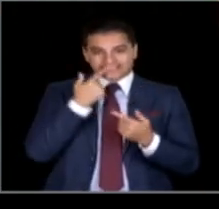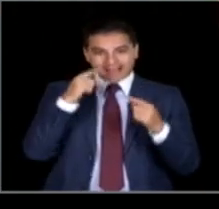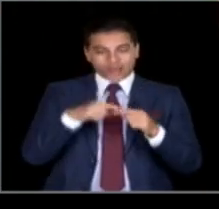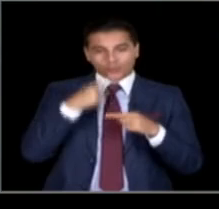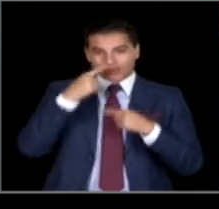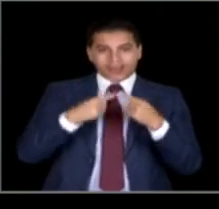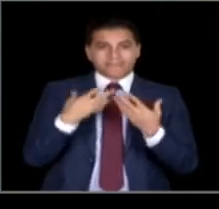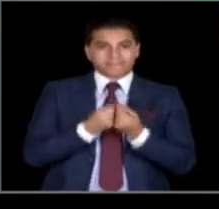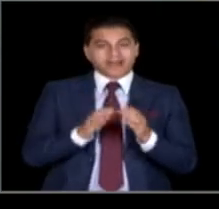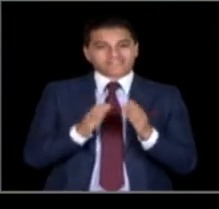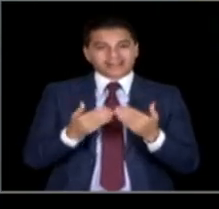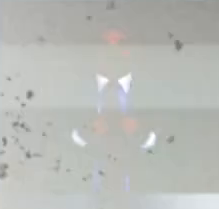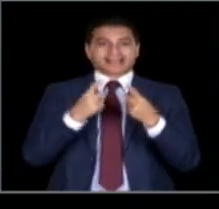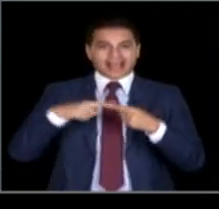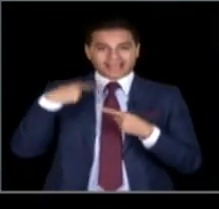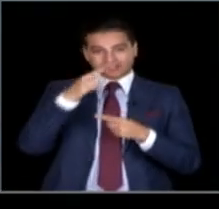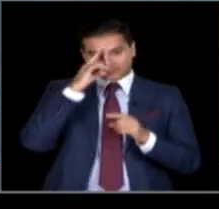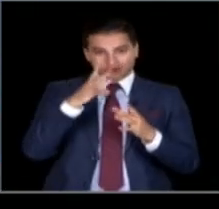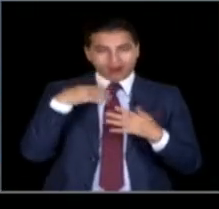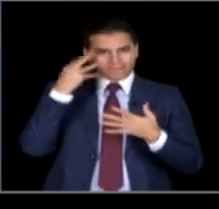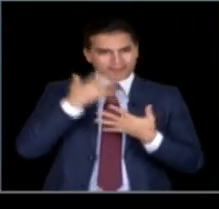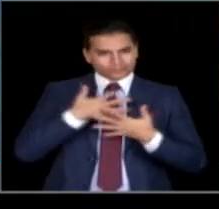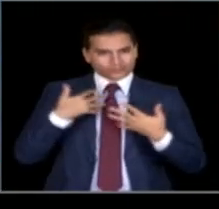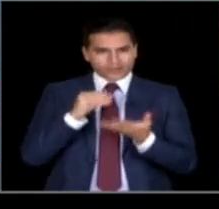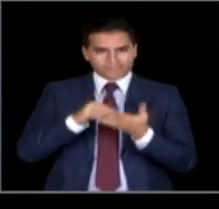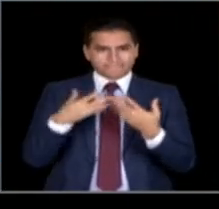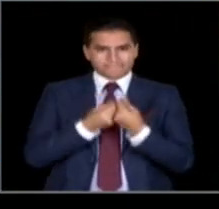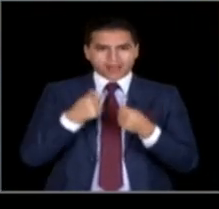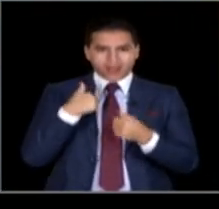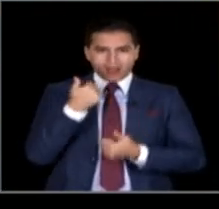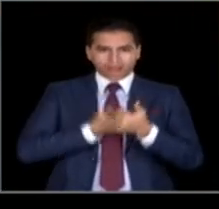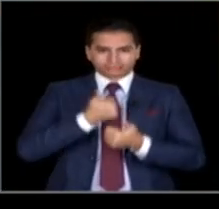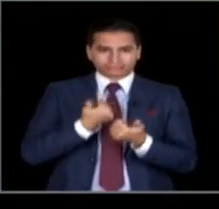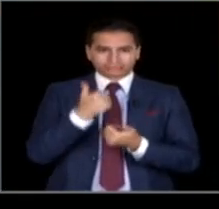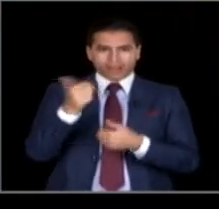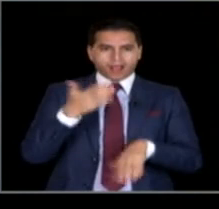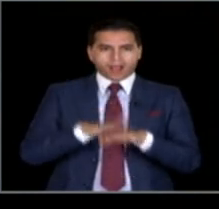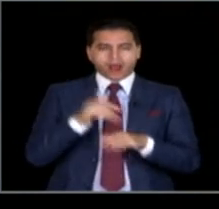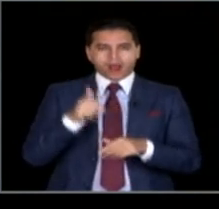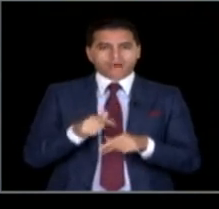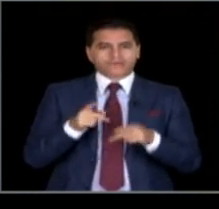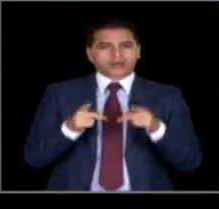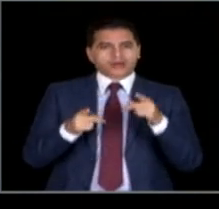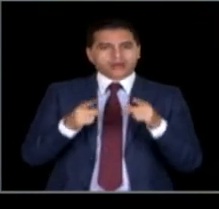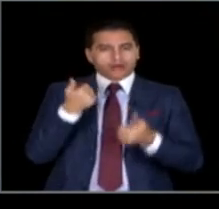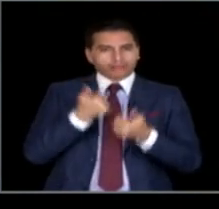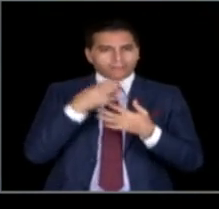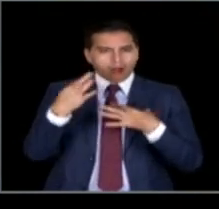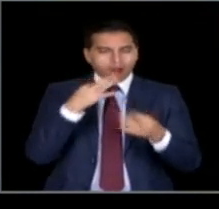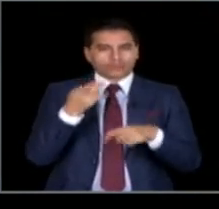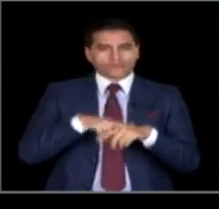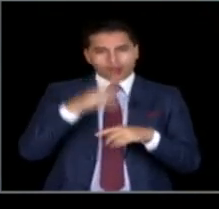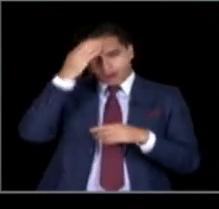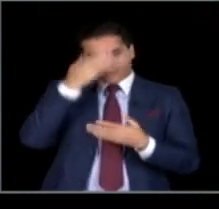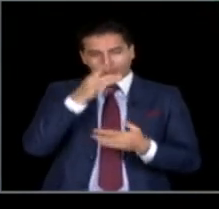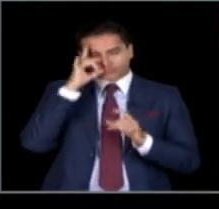ووصل بفريقي للنهائي بإذن الله. أنا سعيد جدا إن أنا عديت من مرحلة التصفيات وإن أنا شارك في برنامج